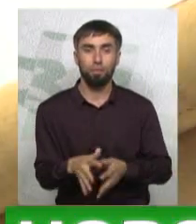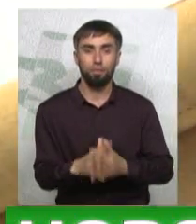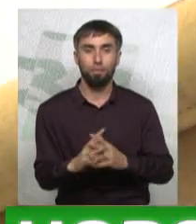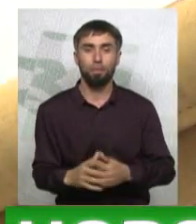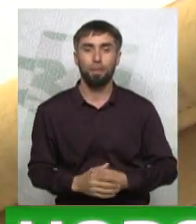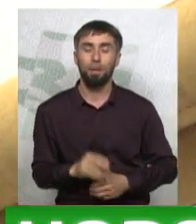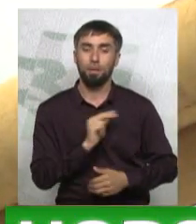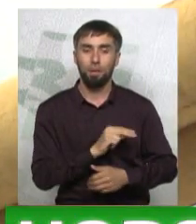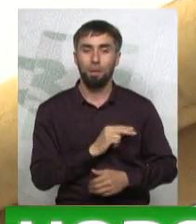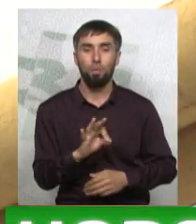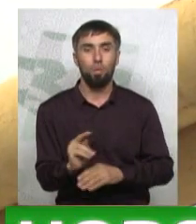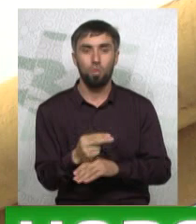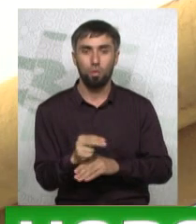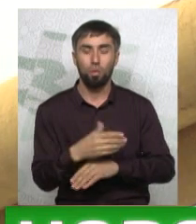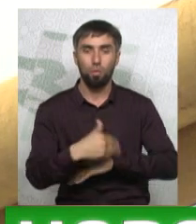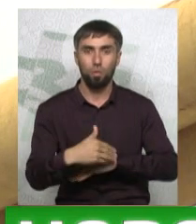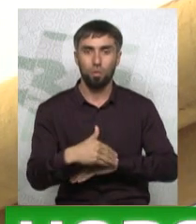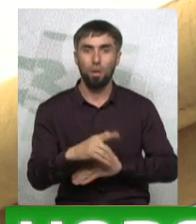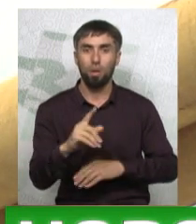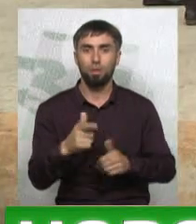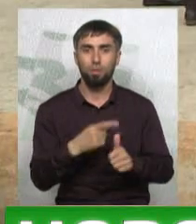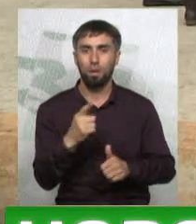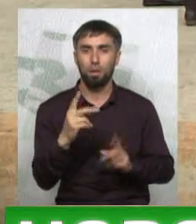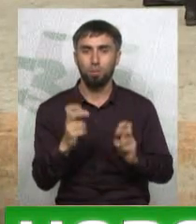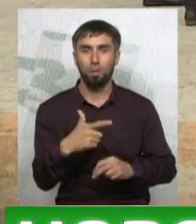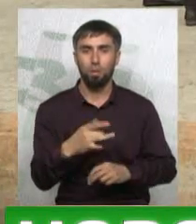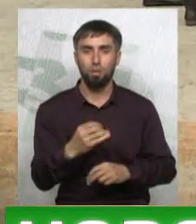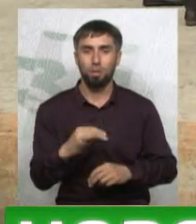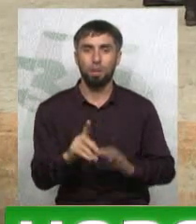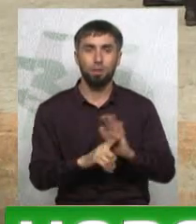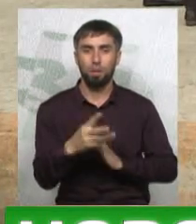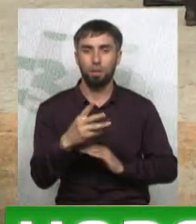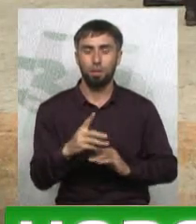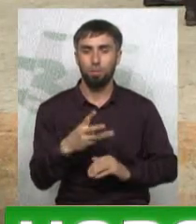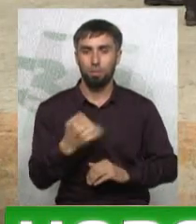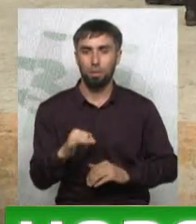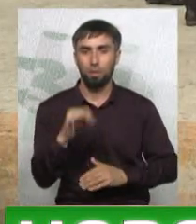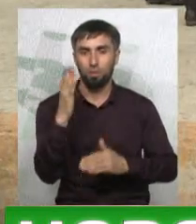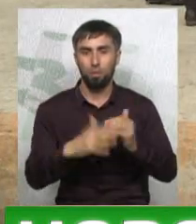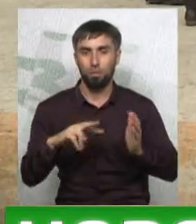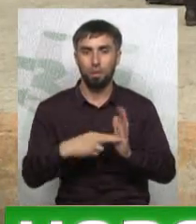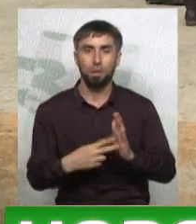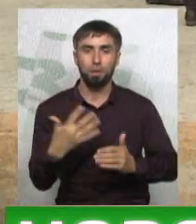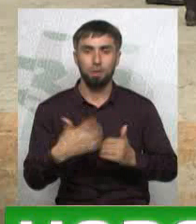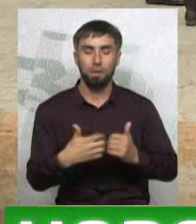этой территории. Работы по благоустройству улицы Грозненская стартовали в начале мая. Завершить планируют к